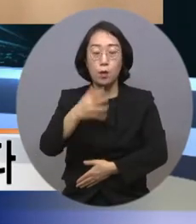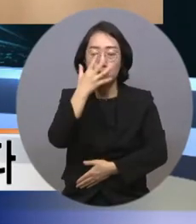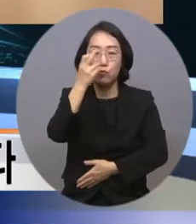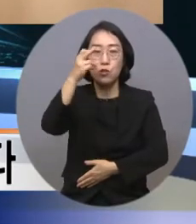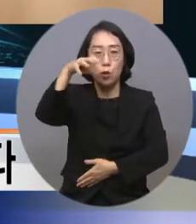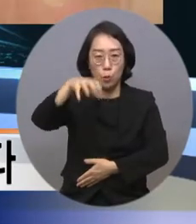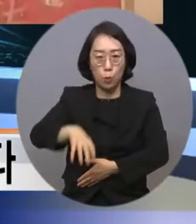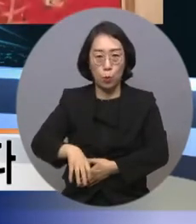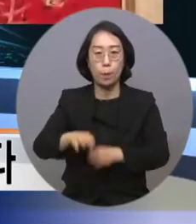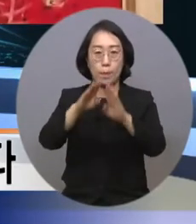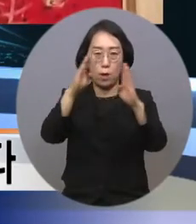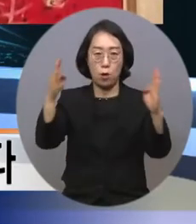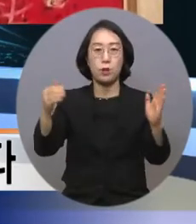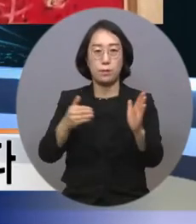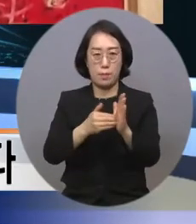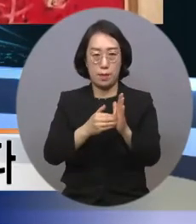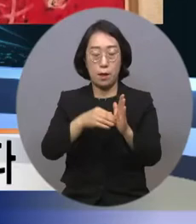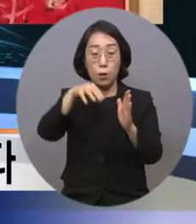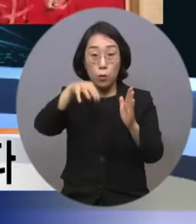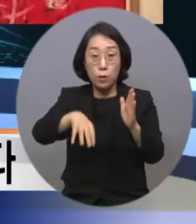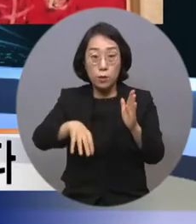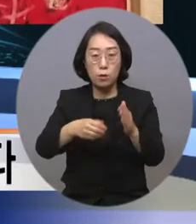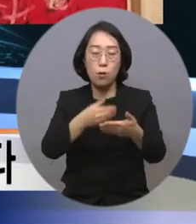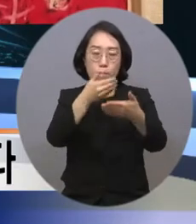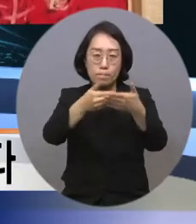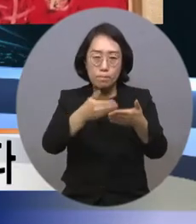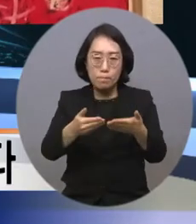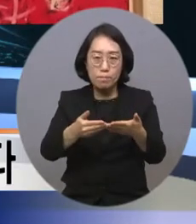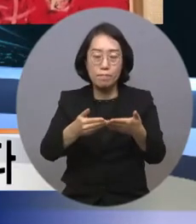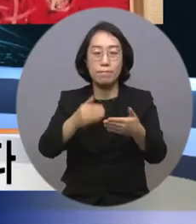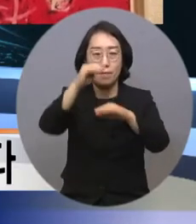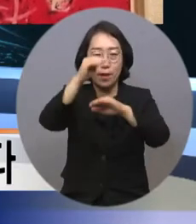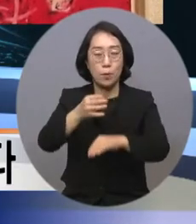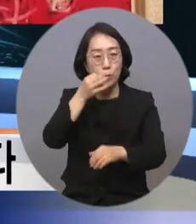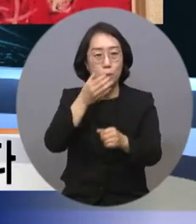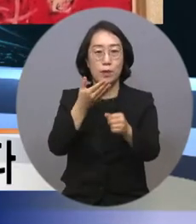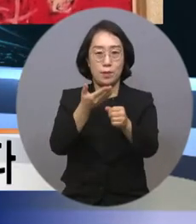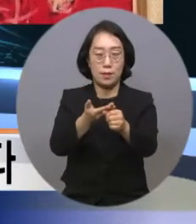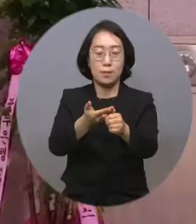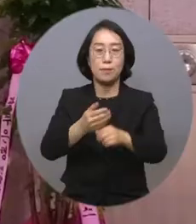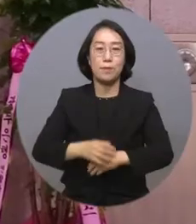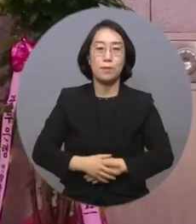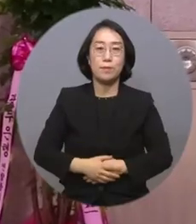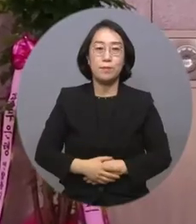열렸습니다. 이들의 희망이 담긴 붓터치를 이영춘 기자가 소개합니다.